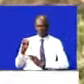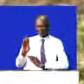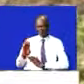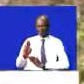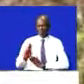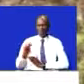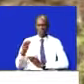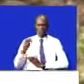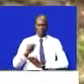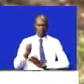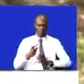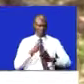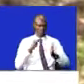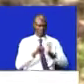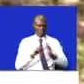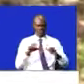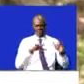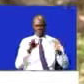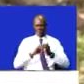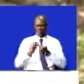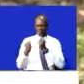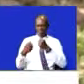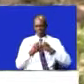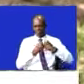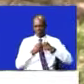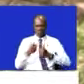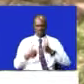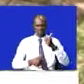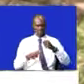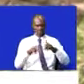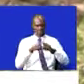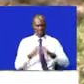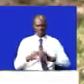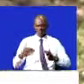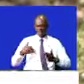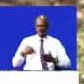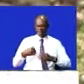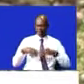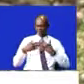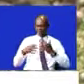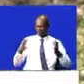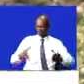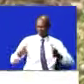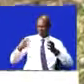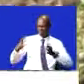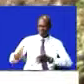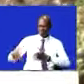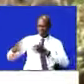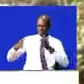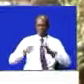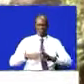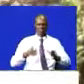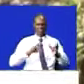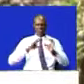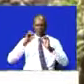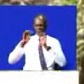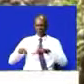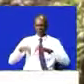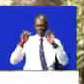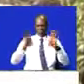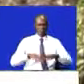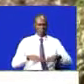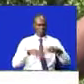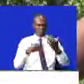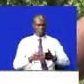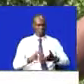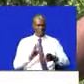kinde ka kinde ka onge kata mana kuonde goeko ma oyiedhi ma ginyalo wite yugi mag mwandu mopogore opogore mago eko ma